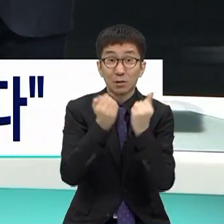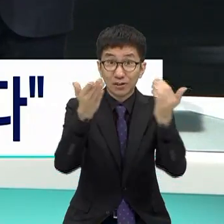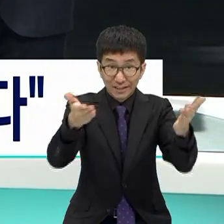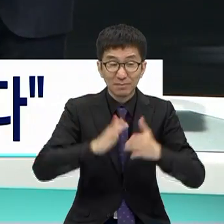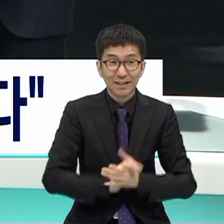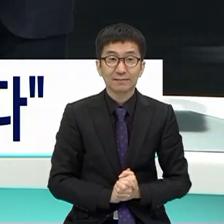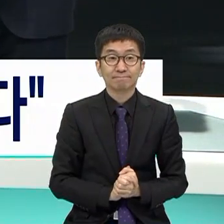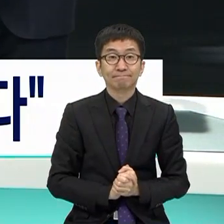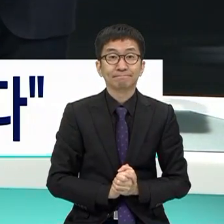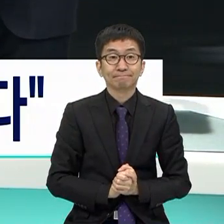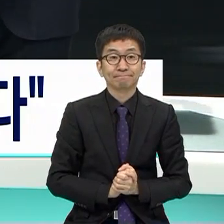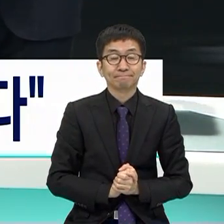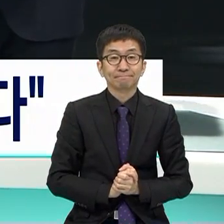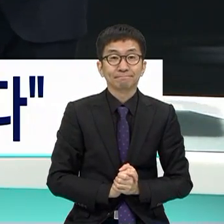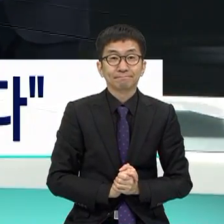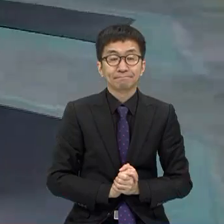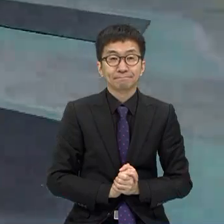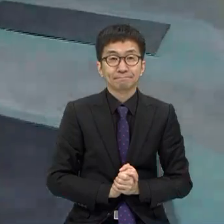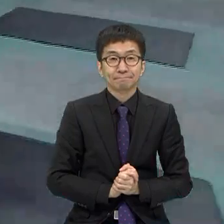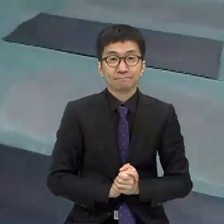기자가 취재했습니다.